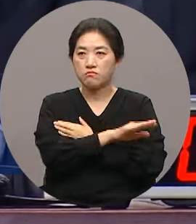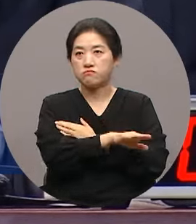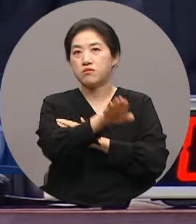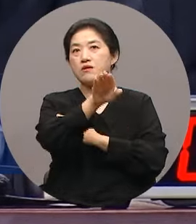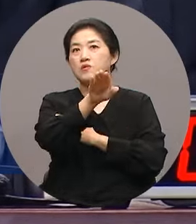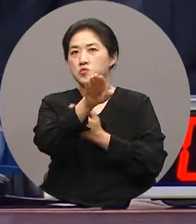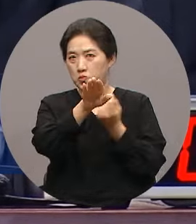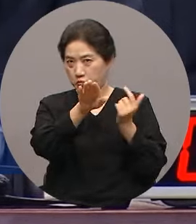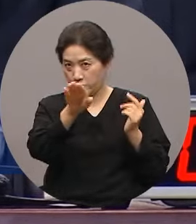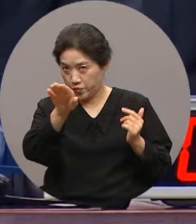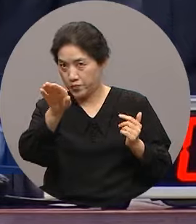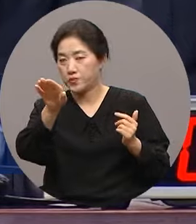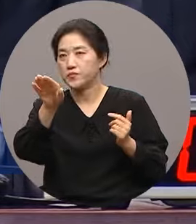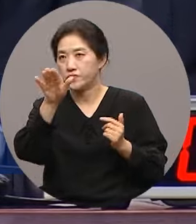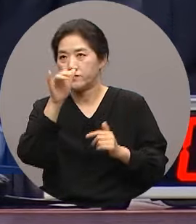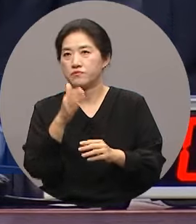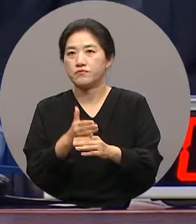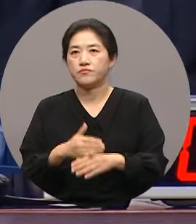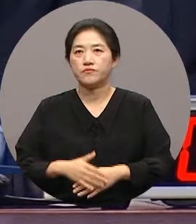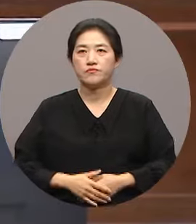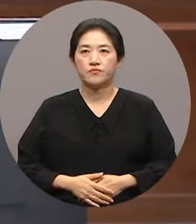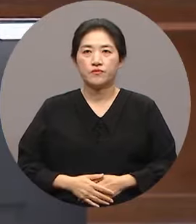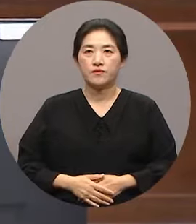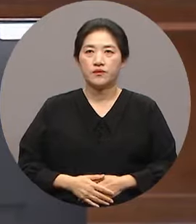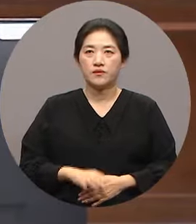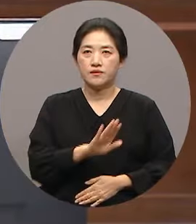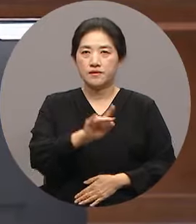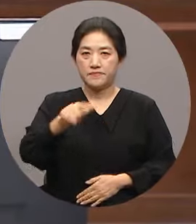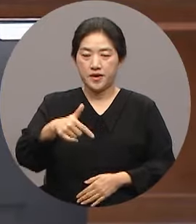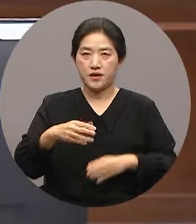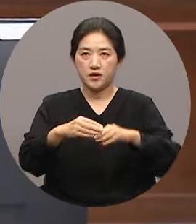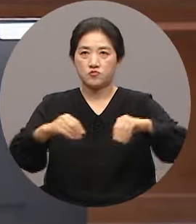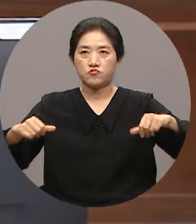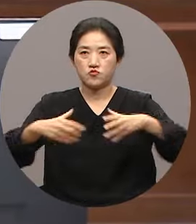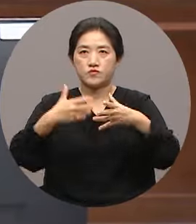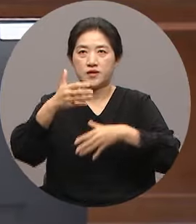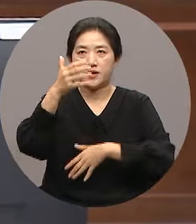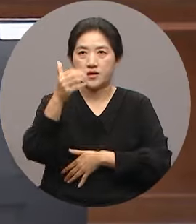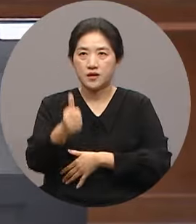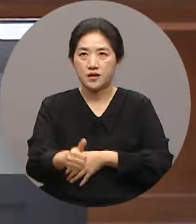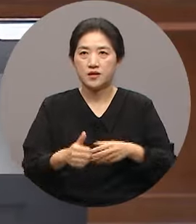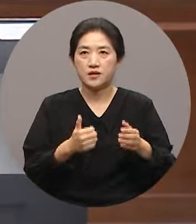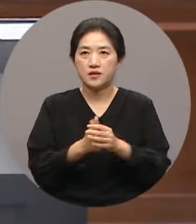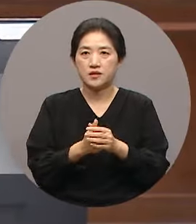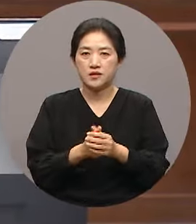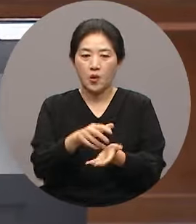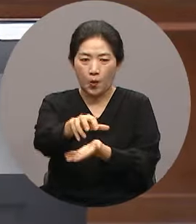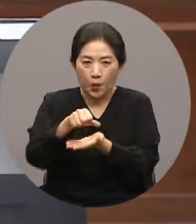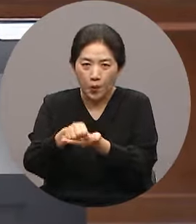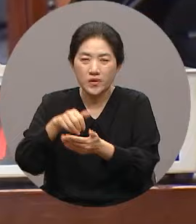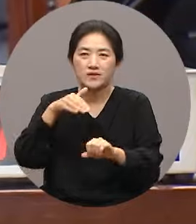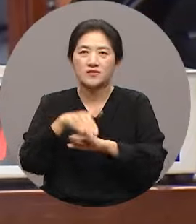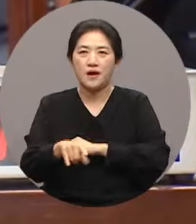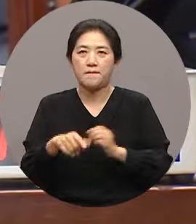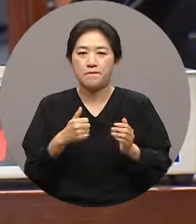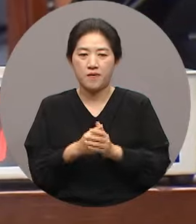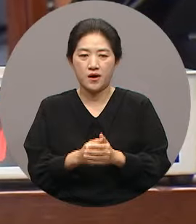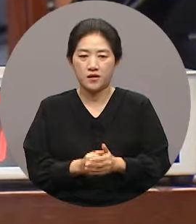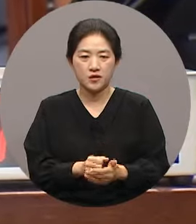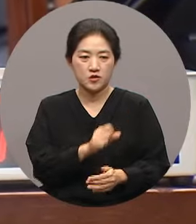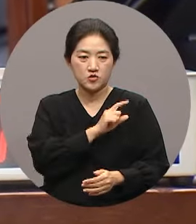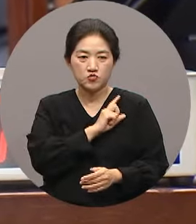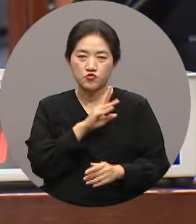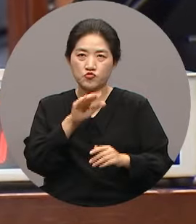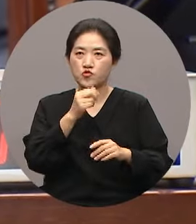상승세가 상당히 좀 멈칫하고. 박상우 국토부 장관은 또 이른바 줍줍이라 불리는 무순위 청약 제도에